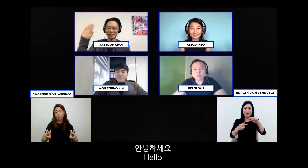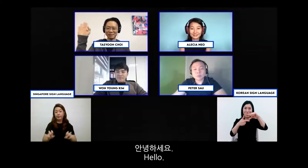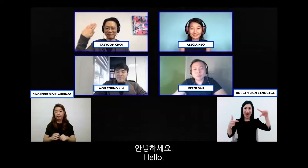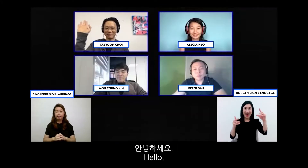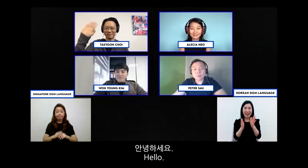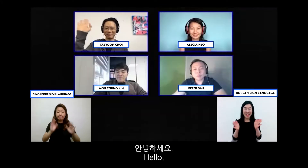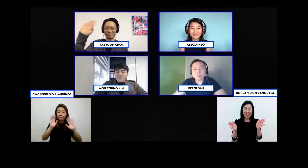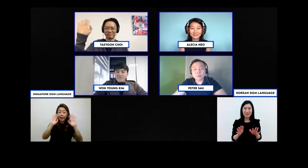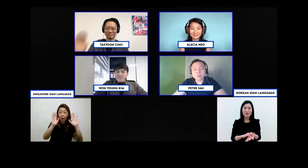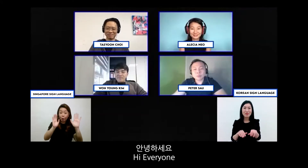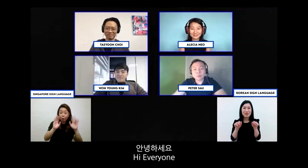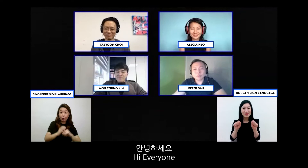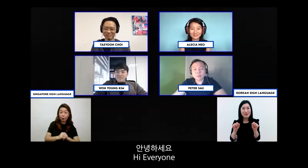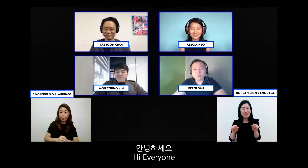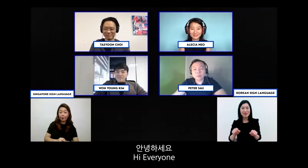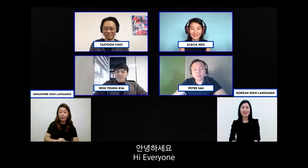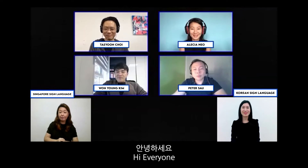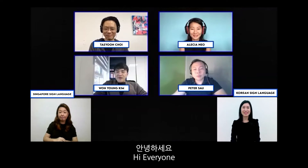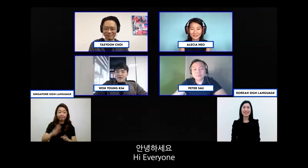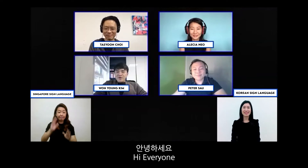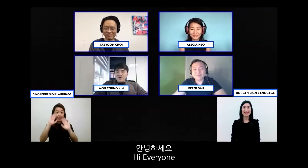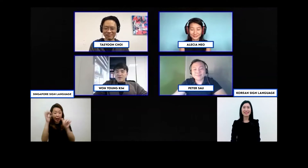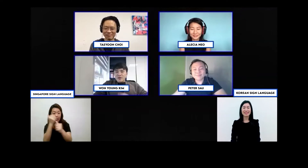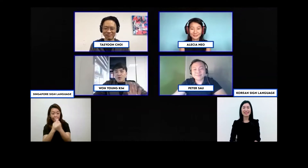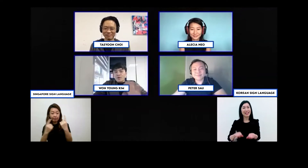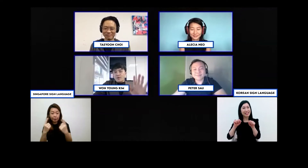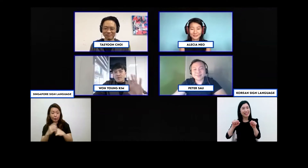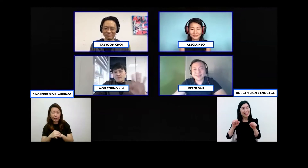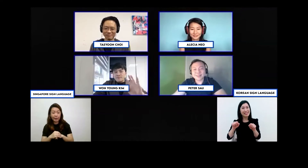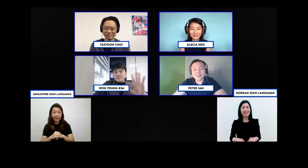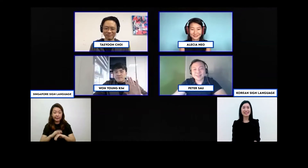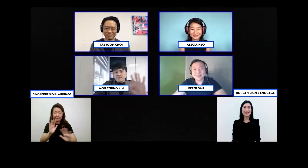안녕하세요. Hi, everyone.